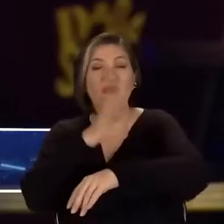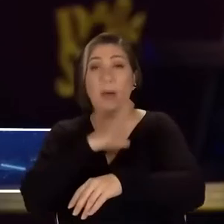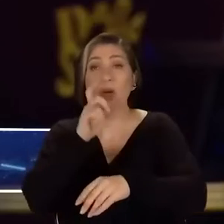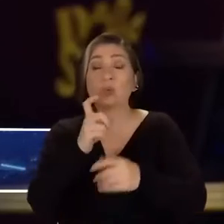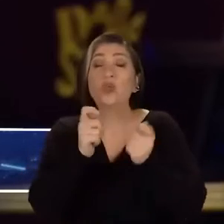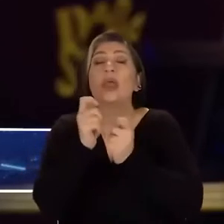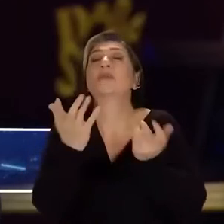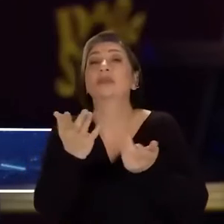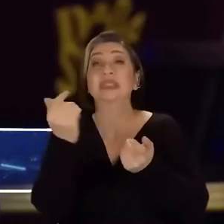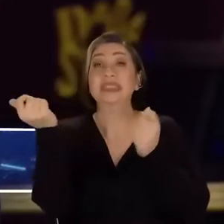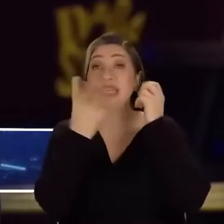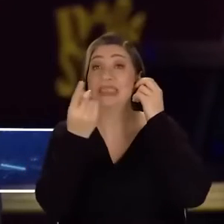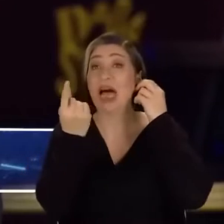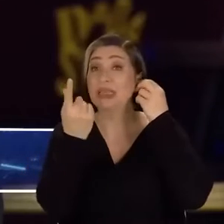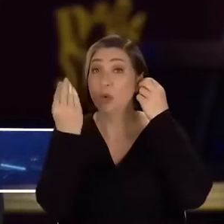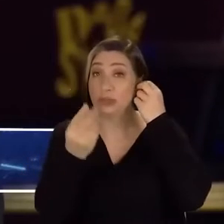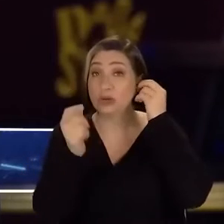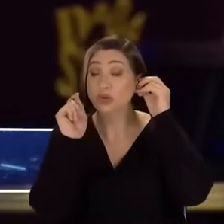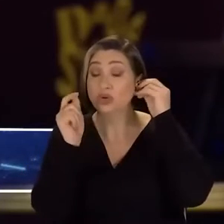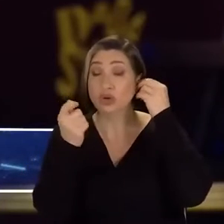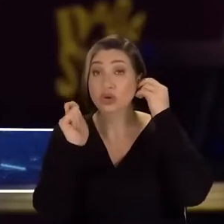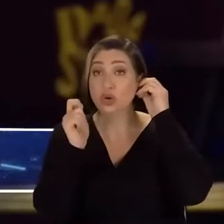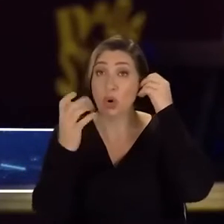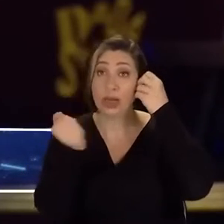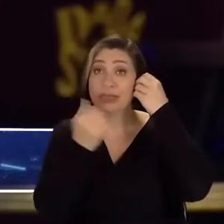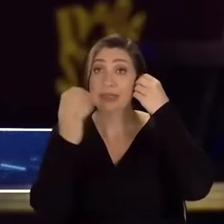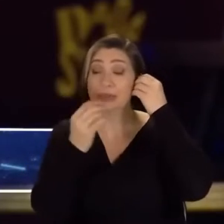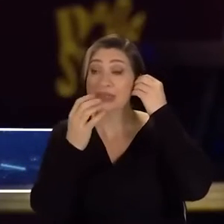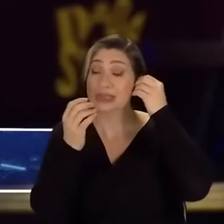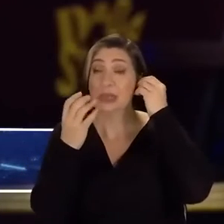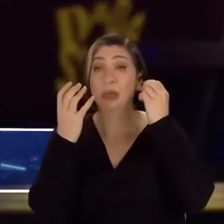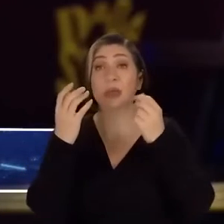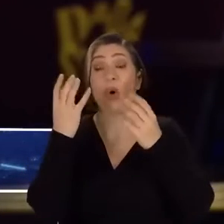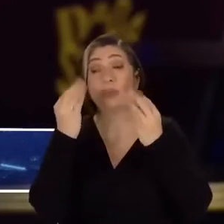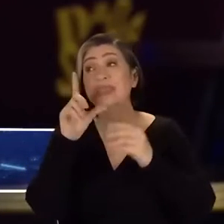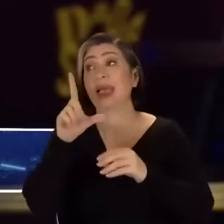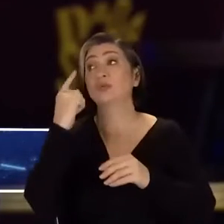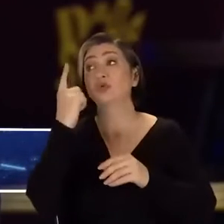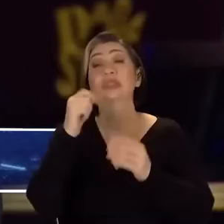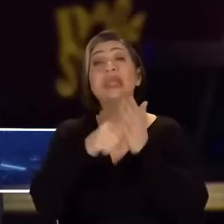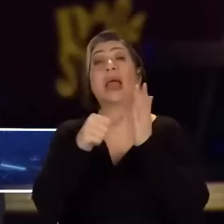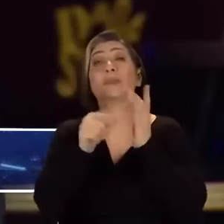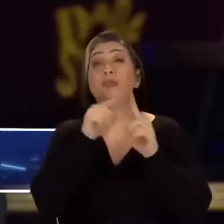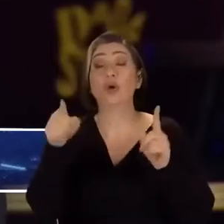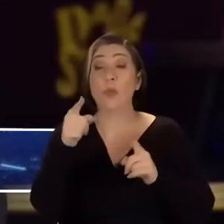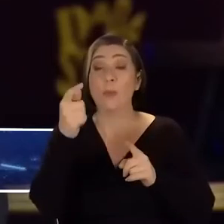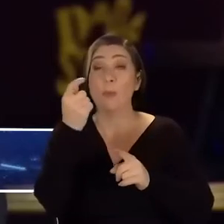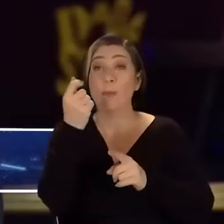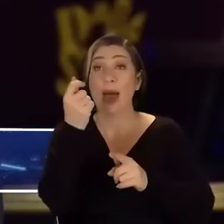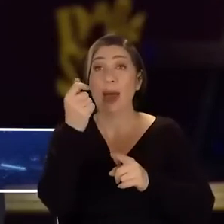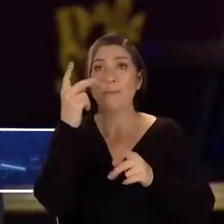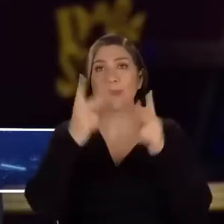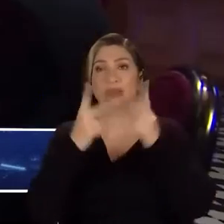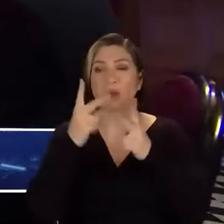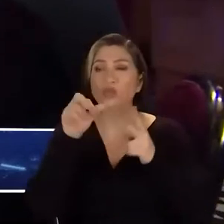Çünkü sayısının az olması, zor elde edilebilir olması gerektiğini düşünmüş insanoğlu tarih boyunca. Bu para birimi